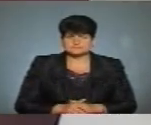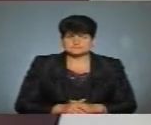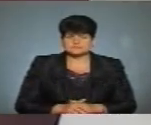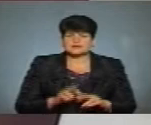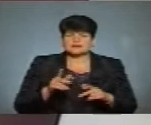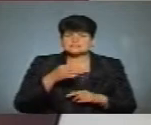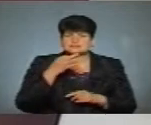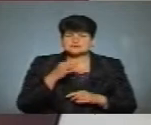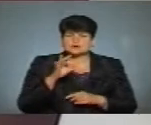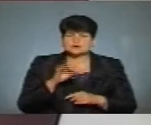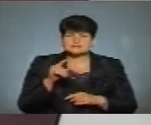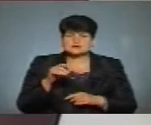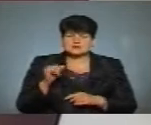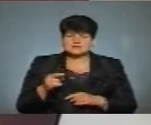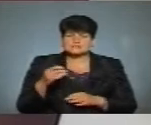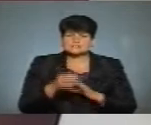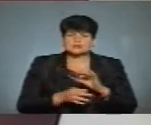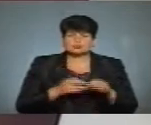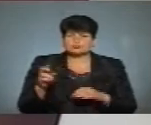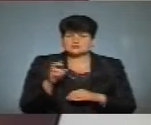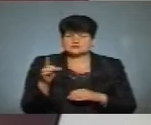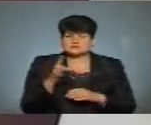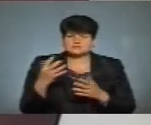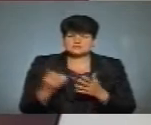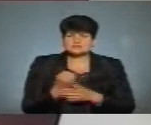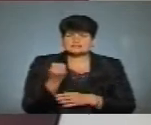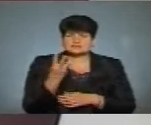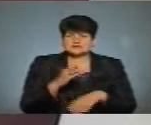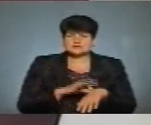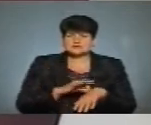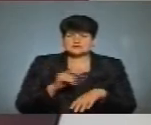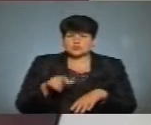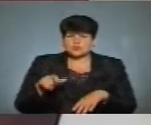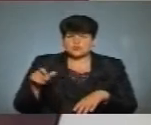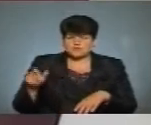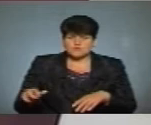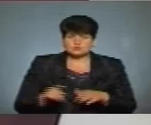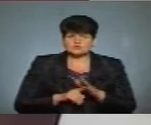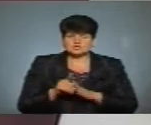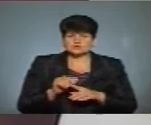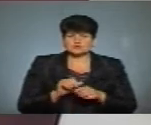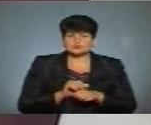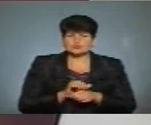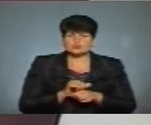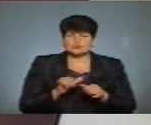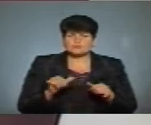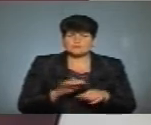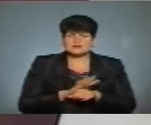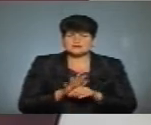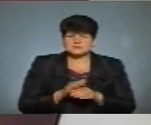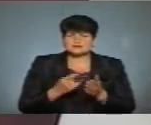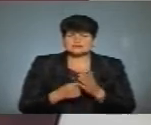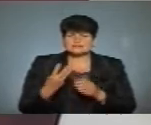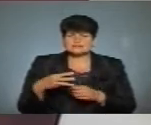Як повідомив Олег Захарків, за добу у Бережанському регіоні виявили 13 хворих на коронавірус. З початку пандемії підтвердили 33 випадки